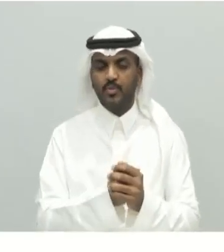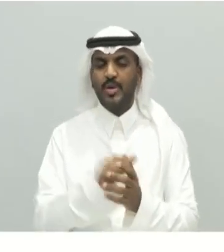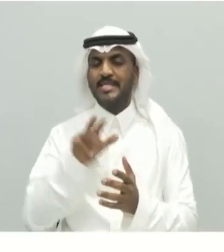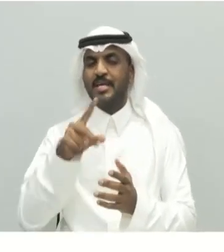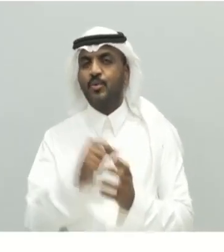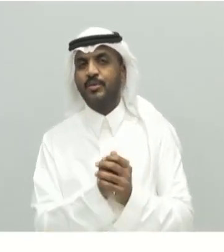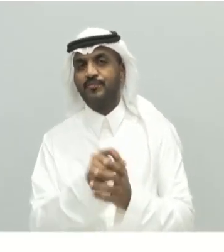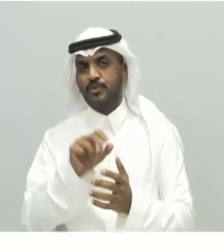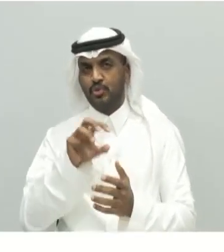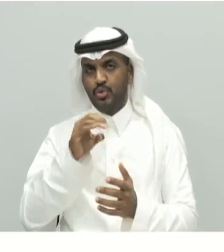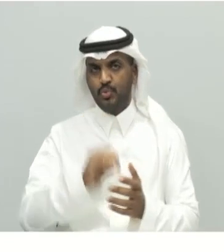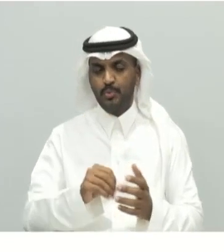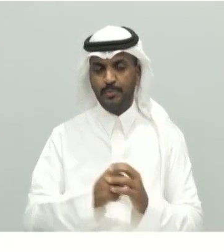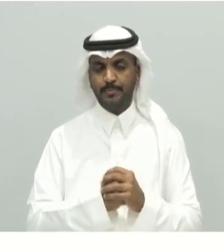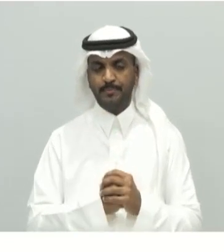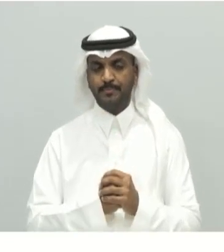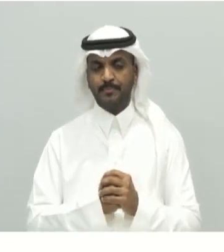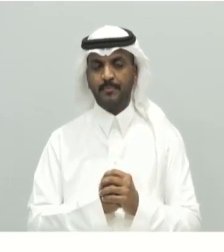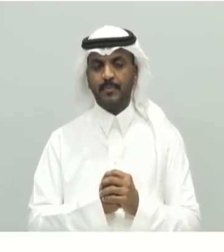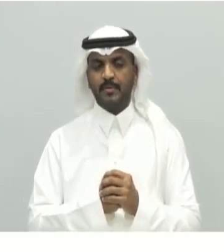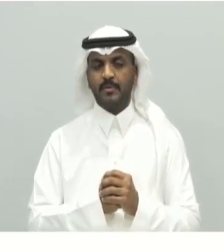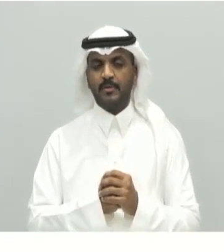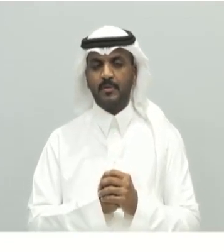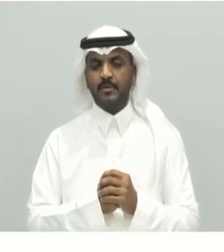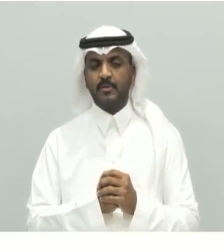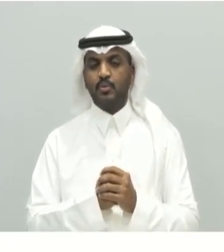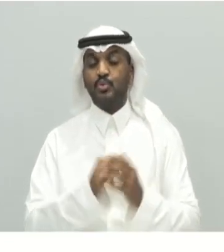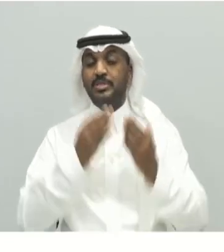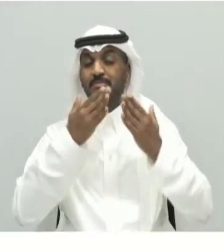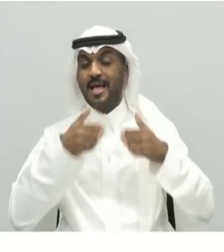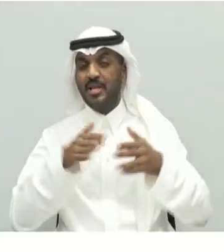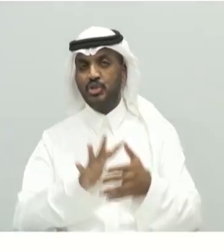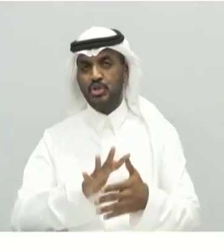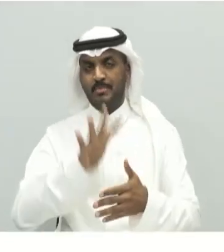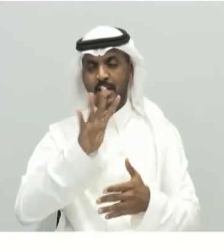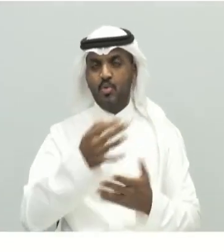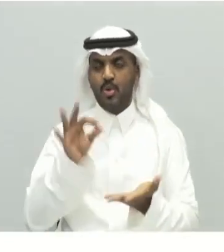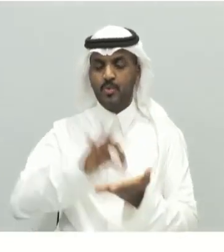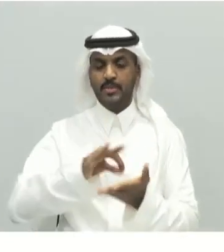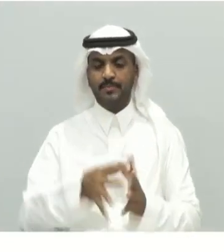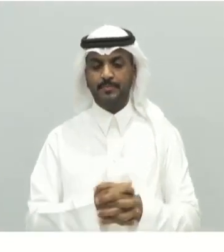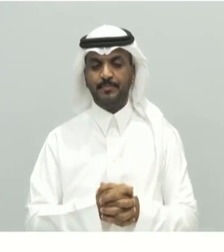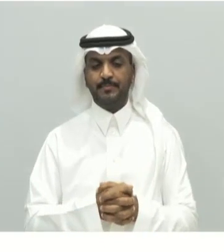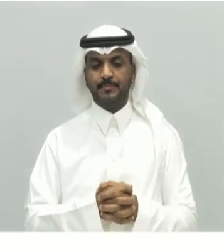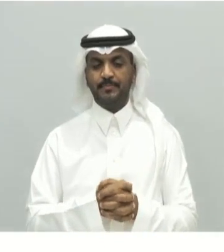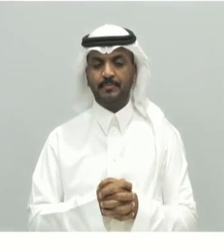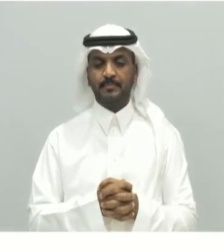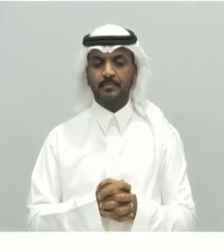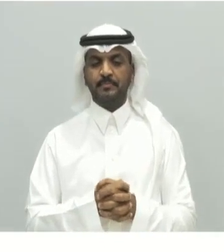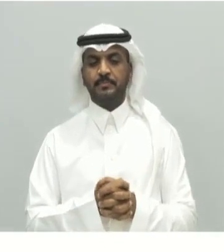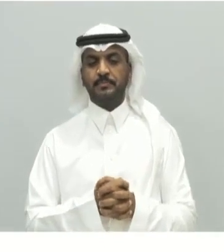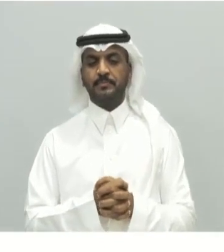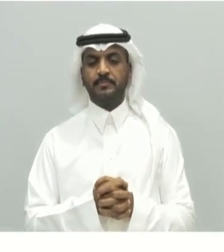السروات في الجنوب جبال الشمال والوسط جبال الشمال